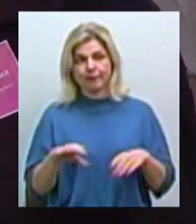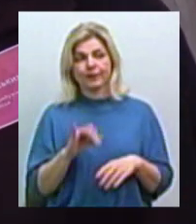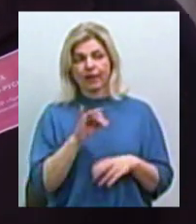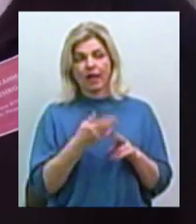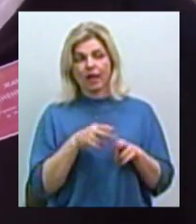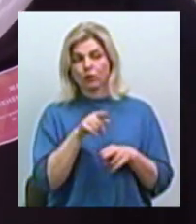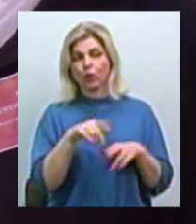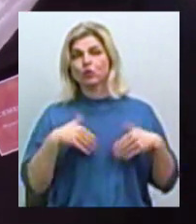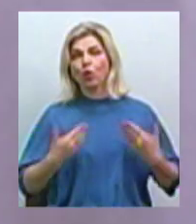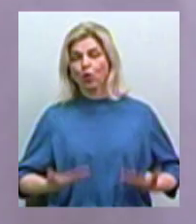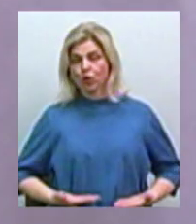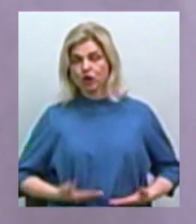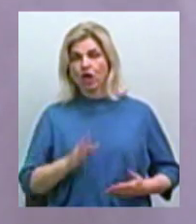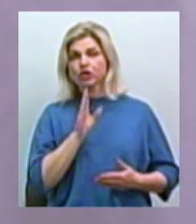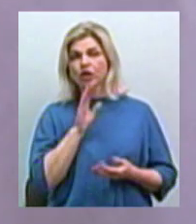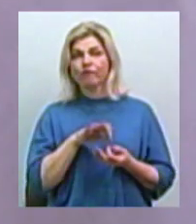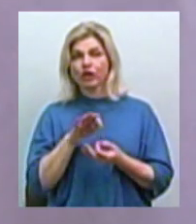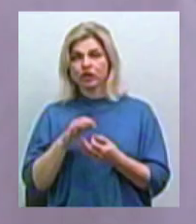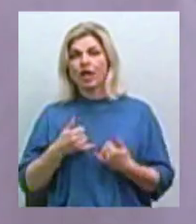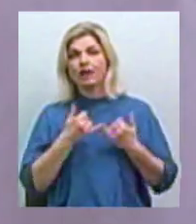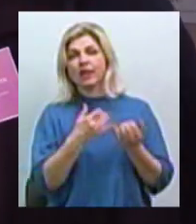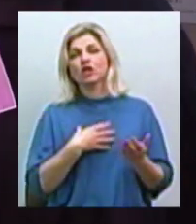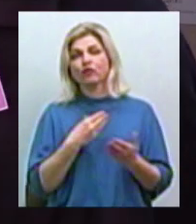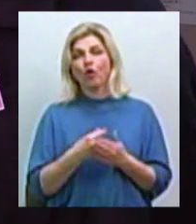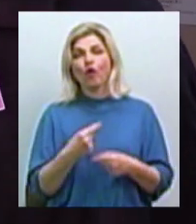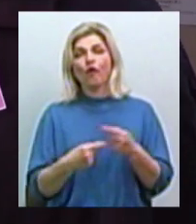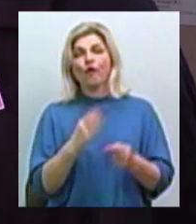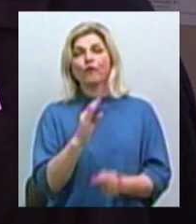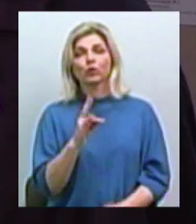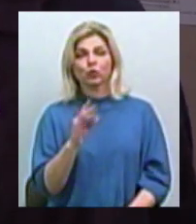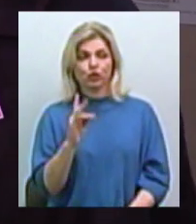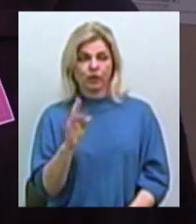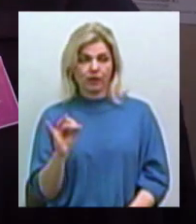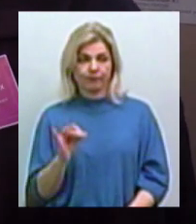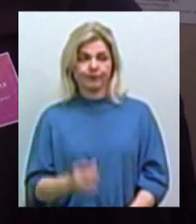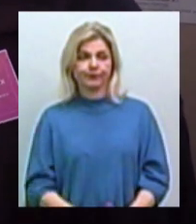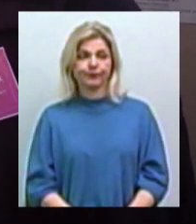сорочку подоляночка жінка вишила для своєї онуки Богданки. Це чисто